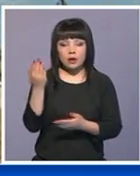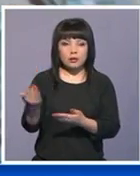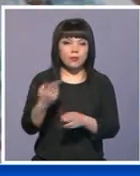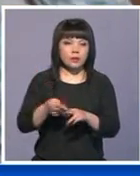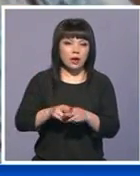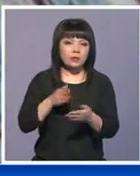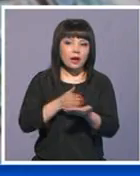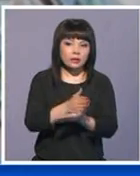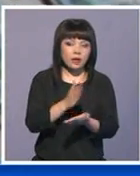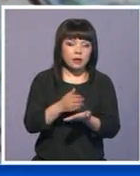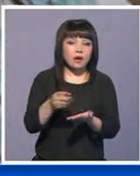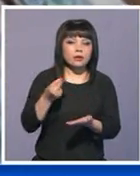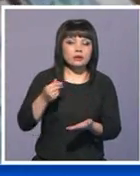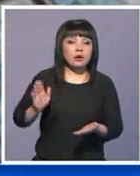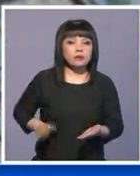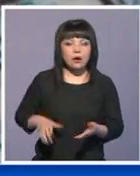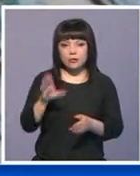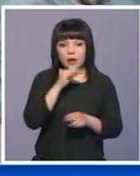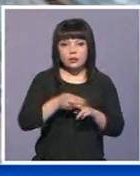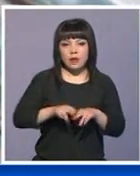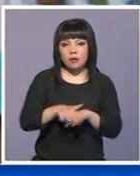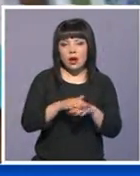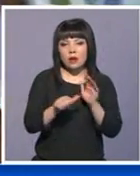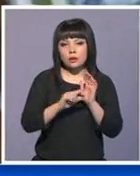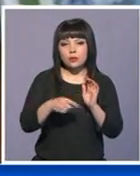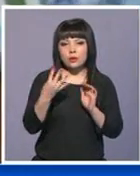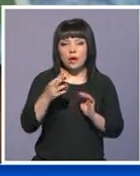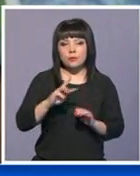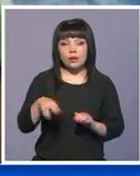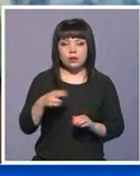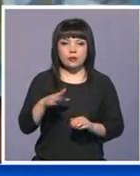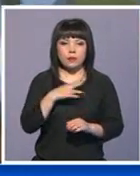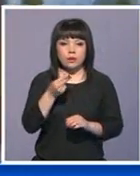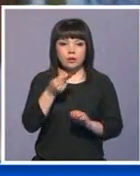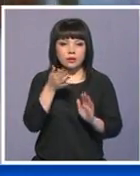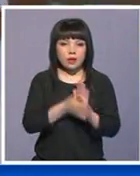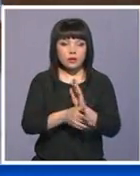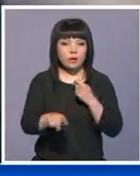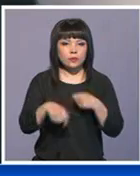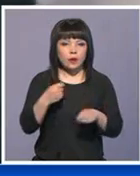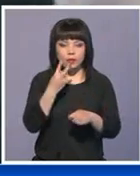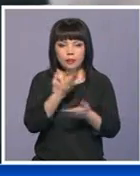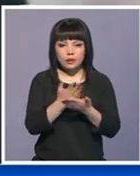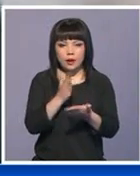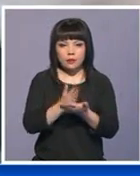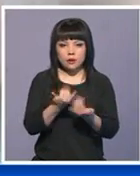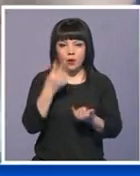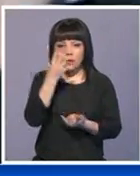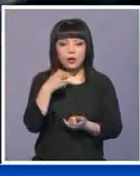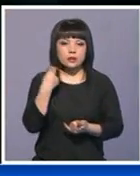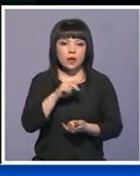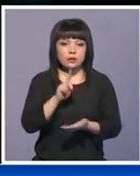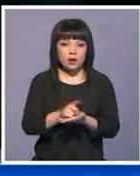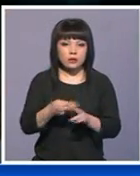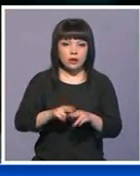басқан. Бұдан қазынаға 6,4 миллиард теңге зиян келді. Руслан Долдин 4 жылдық жазасын шартты түрде өтесе, қақсоқтан хабар